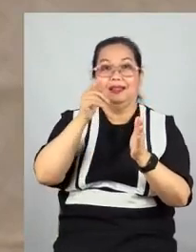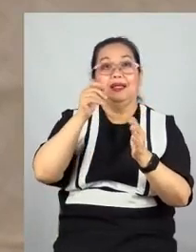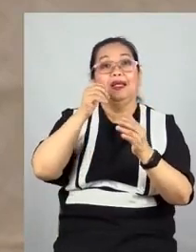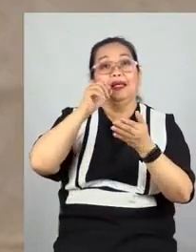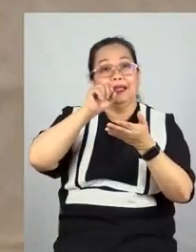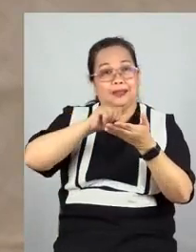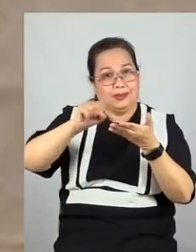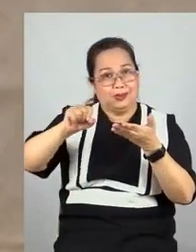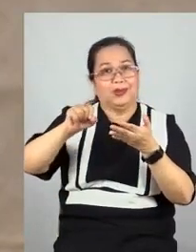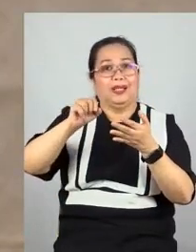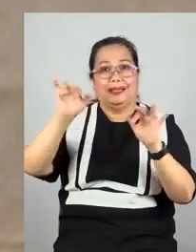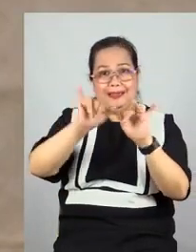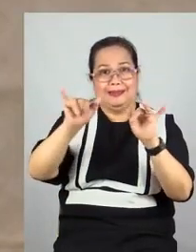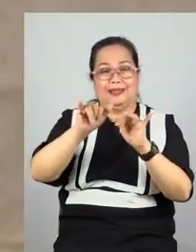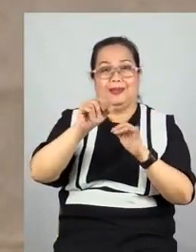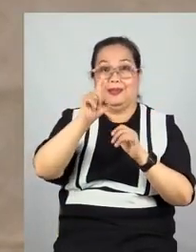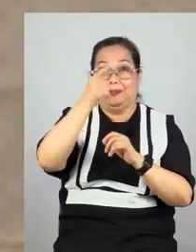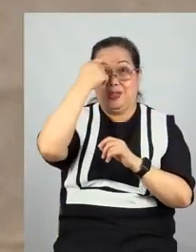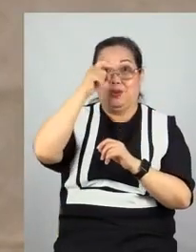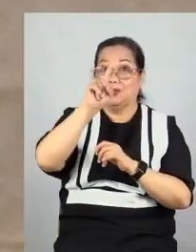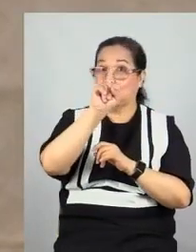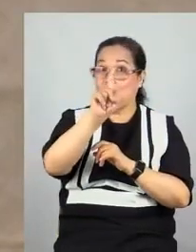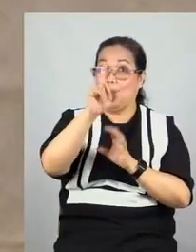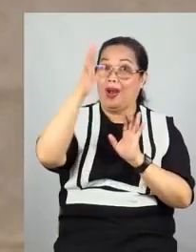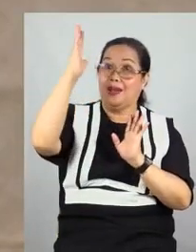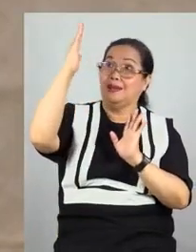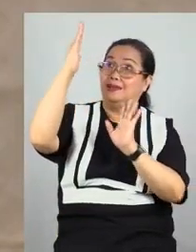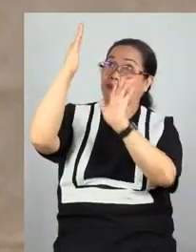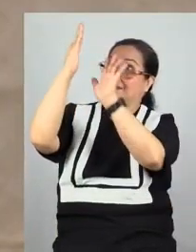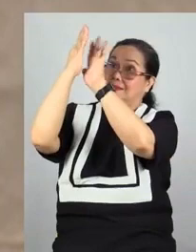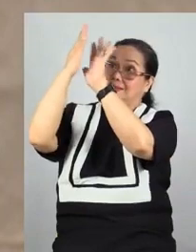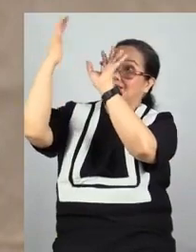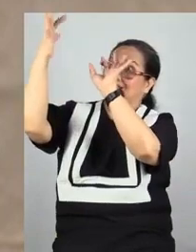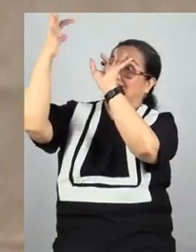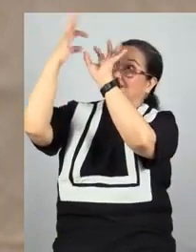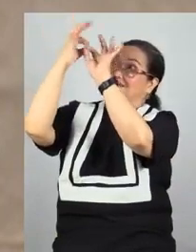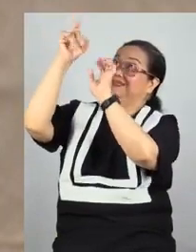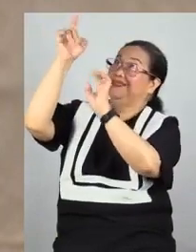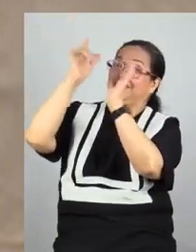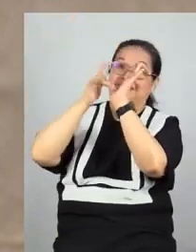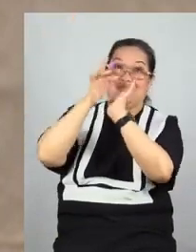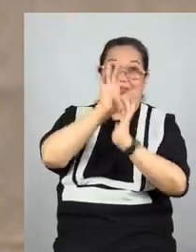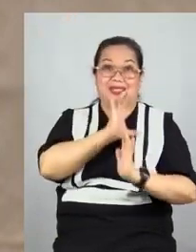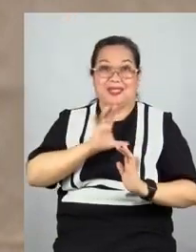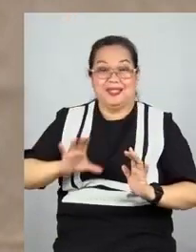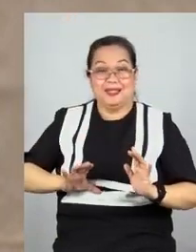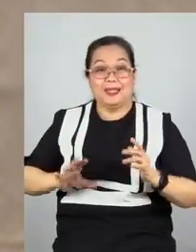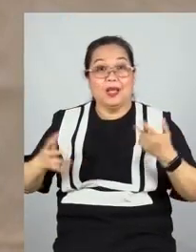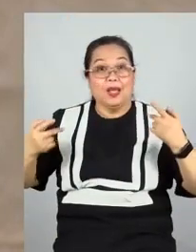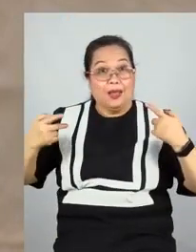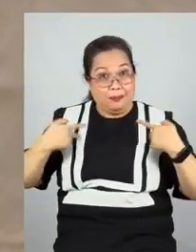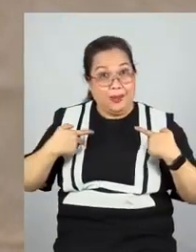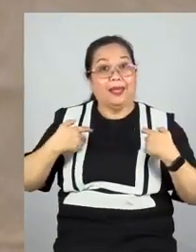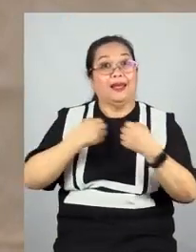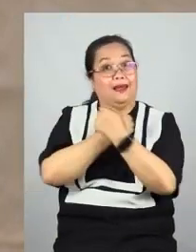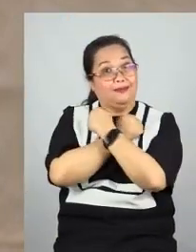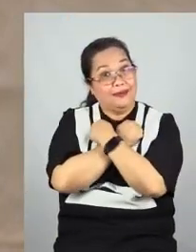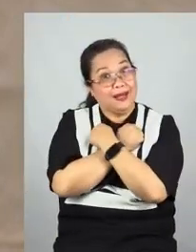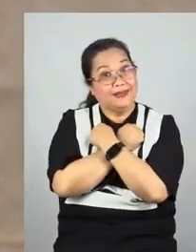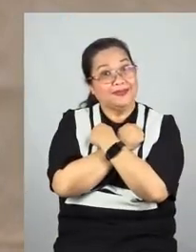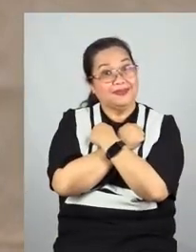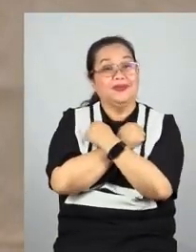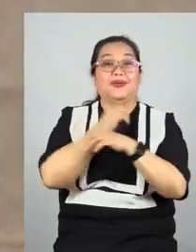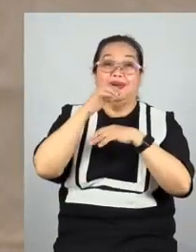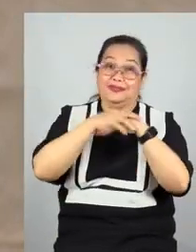Dahil meron tayong isang kaugnayan sa pamamagitan ni Kristo, tayo ay may love, merong comfort from